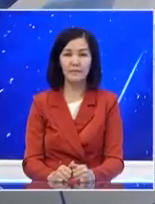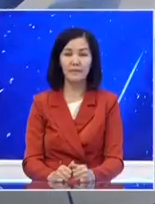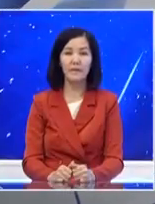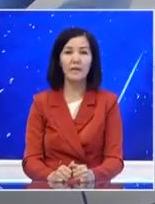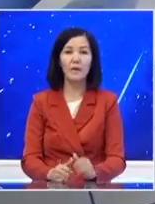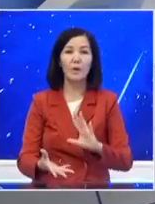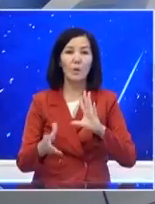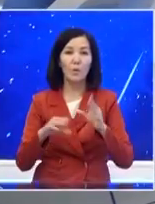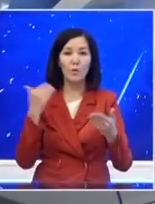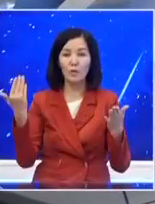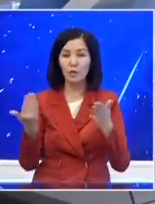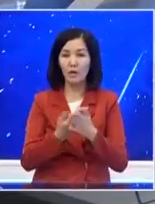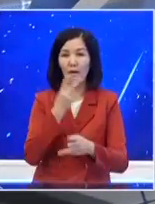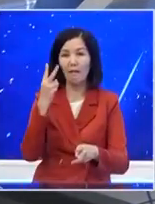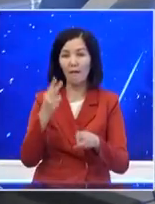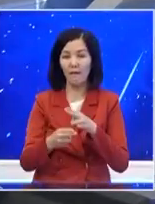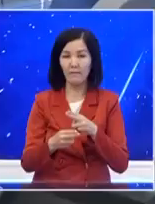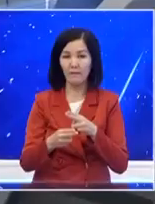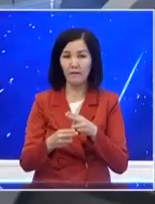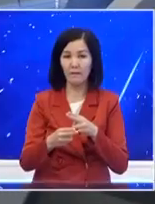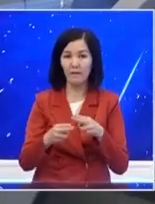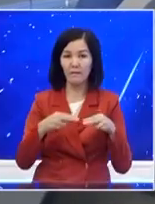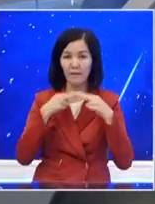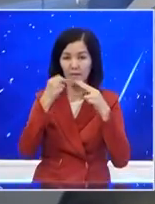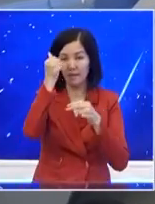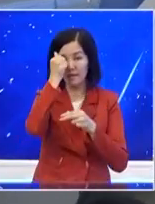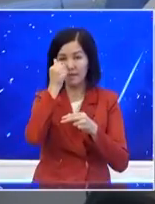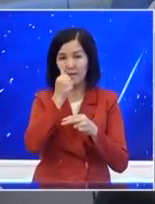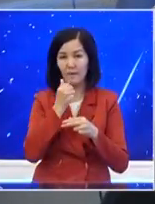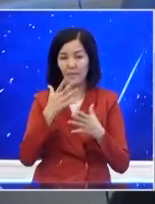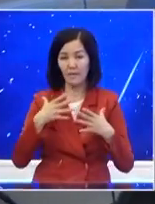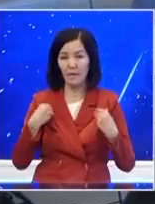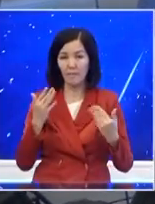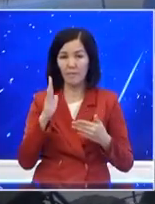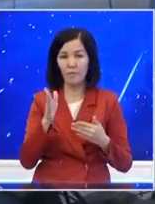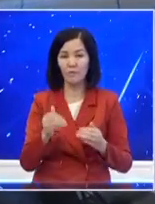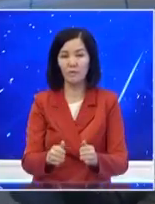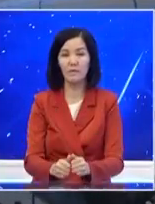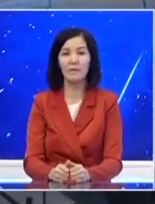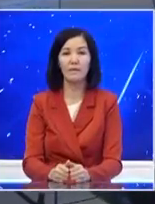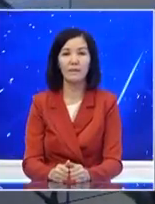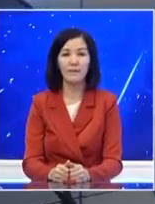Қымбатты көрермен, бүгінге келіп түскен ақпараттар легі осымен тәмәм. Келесі эфирде жолыққанша, амандық болсын.